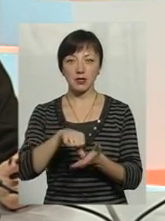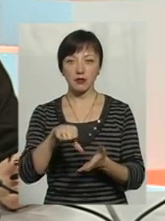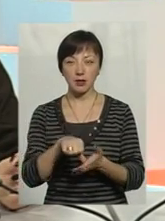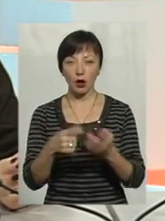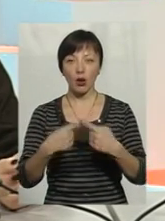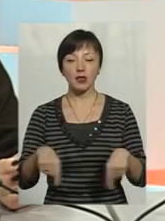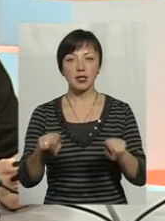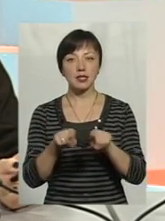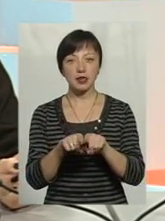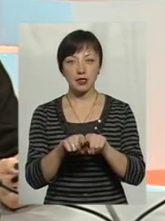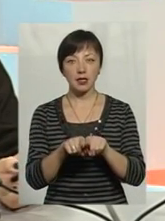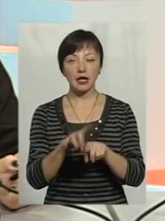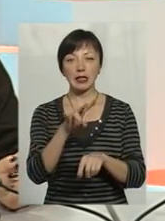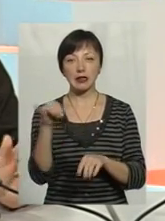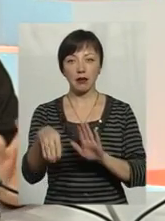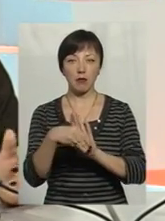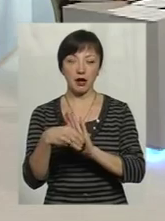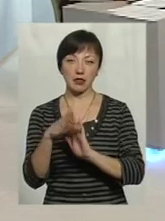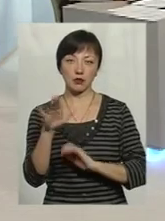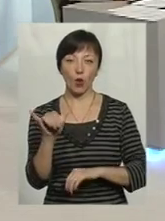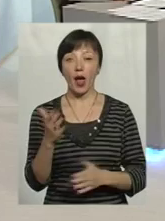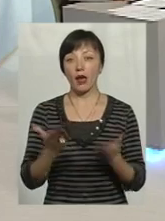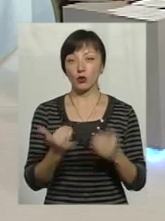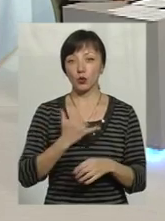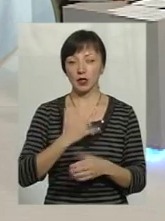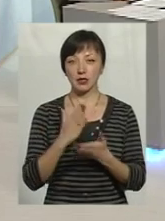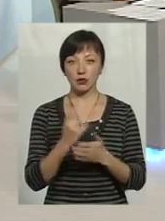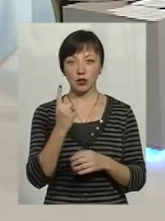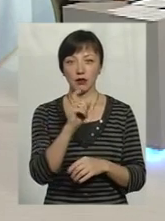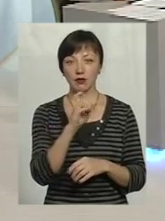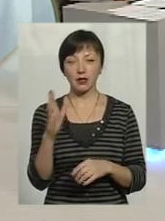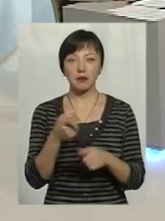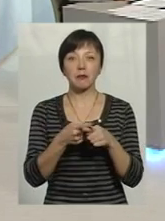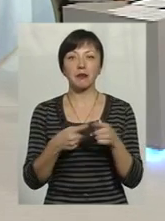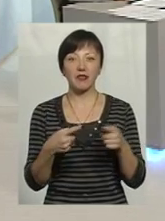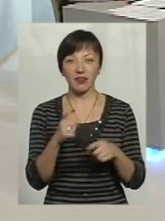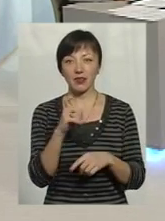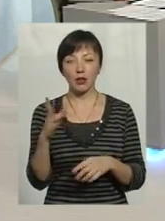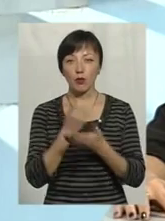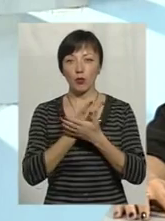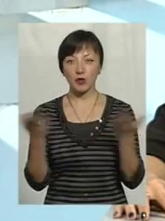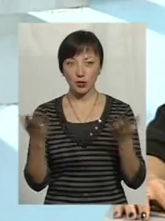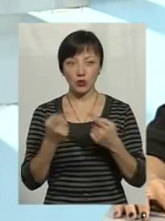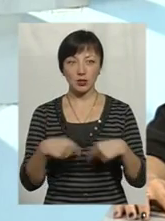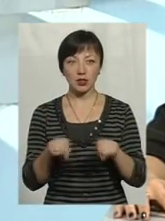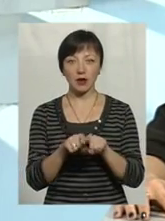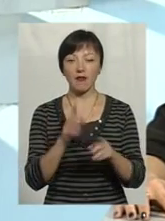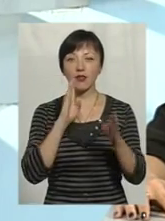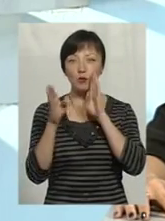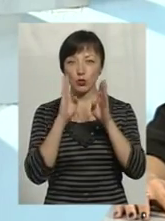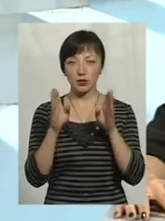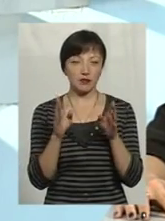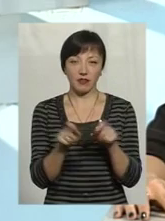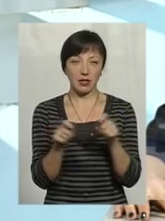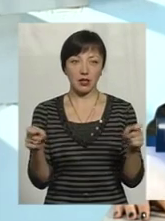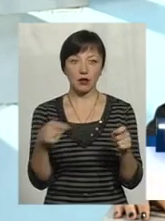громадської організації «Ні хабарництвом». Якщо у нас є ще одна хвилинка, ми хвилинки. В публічному секторі, там, в Фейсбуці ми